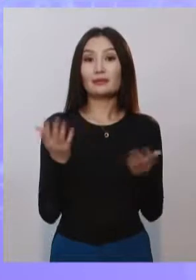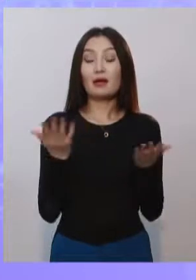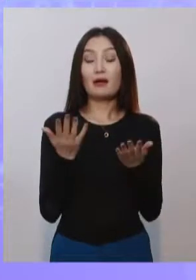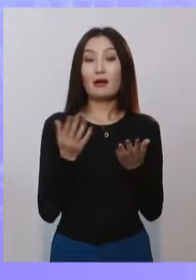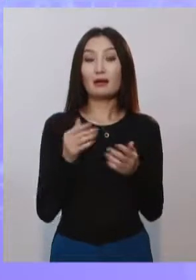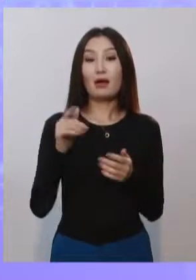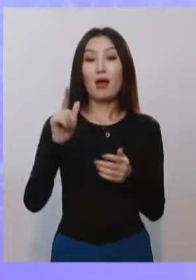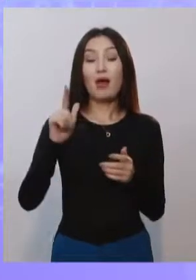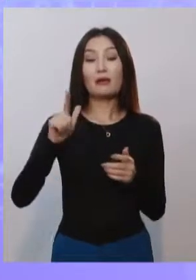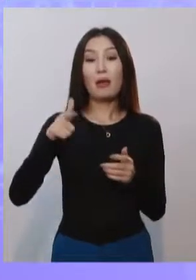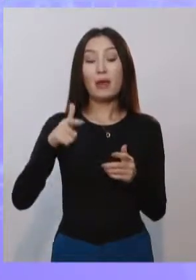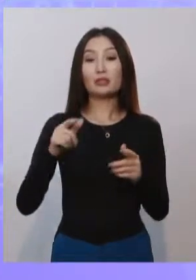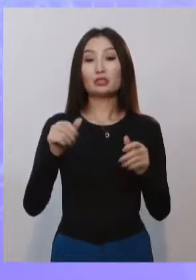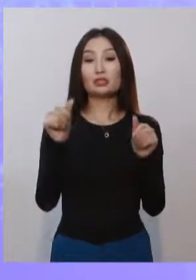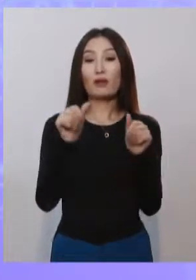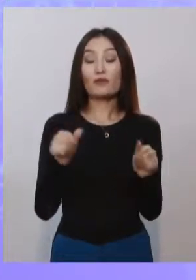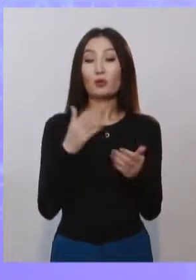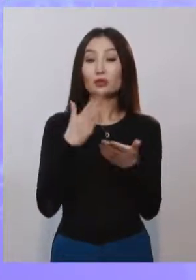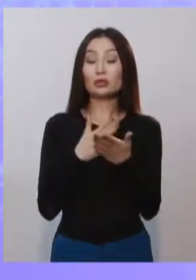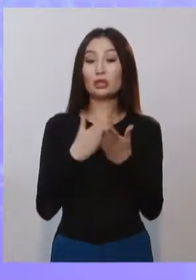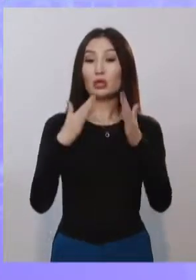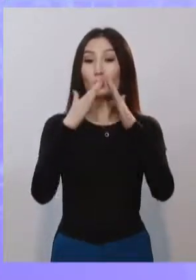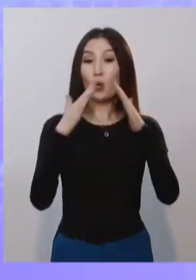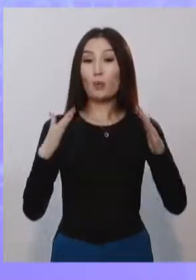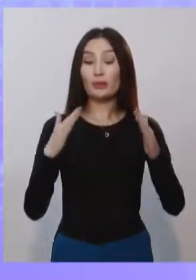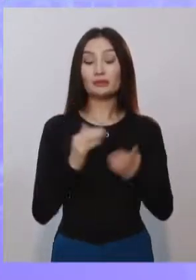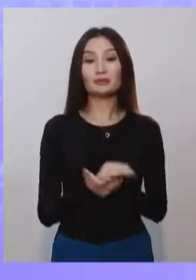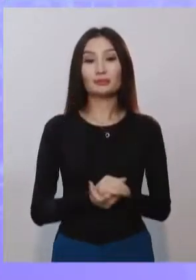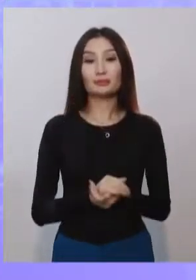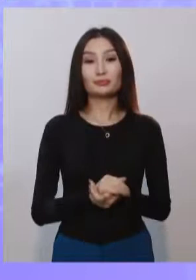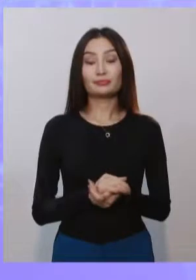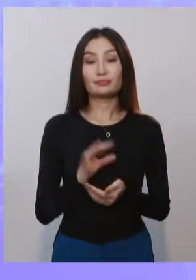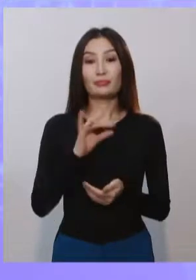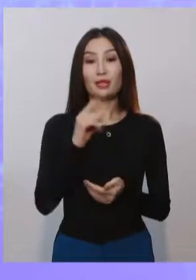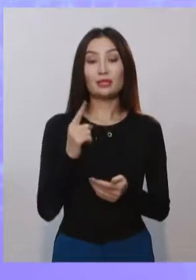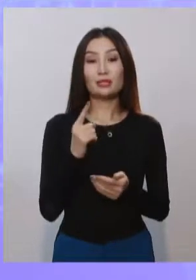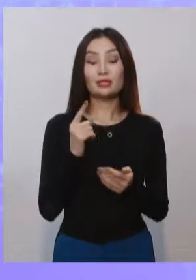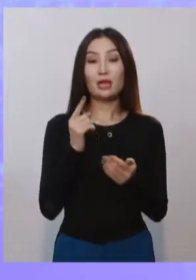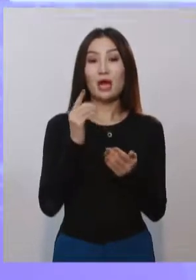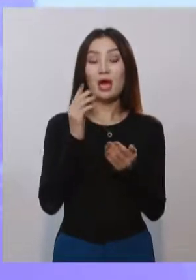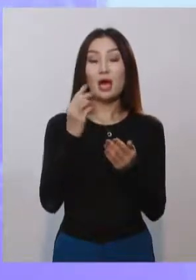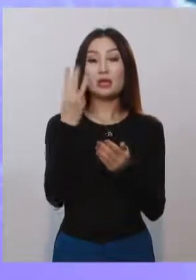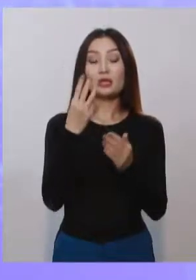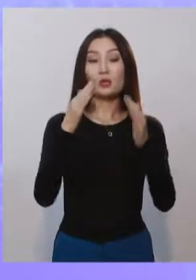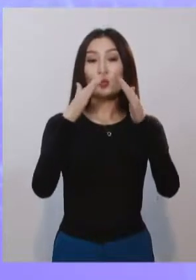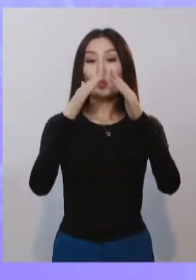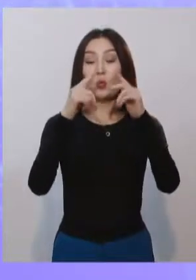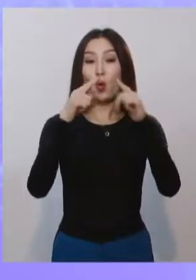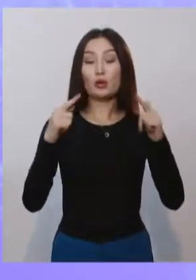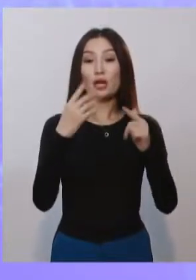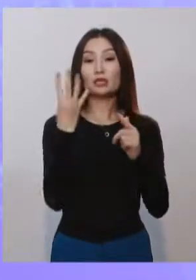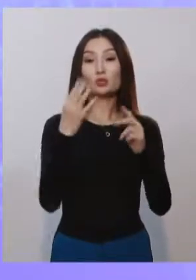геометрических фигур состоит домик из треугольников и четырехугольников